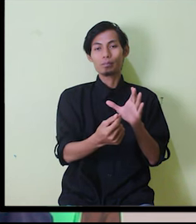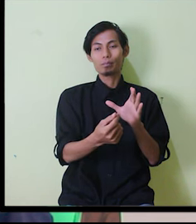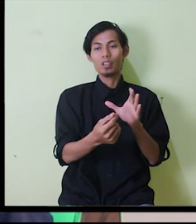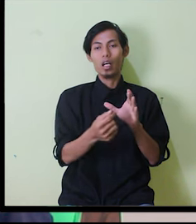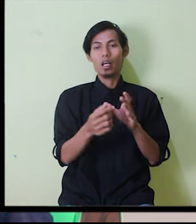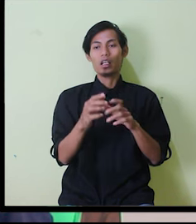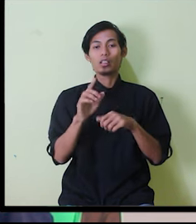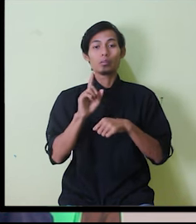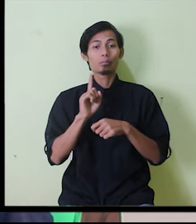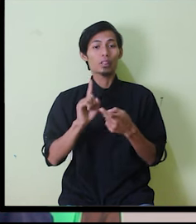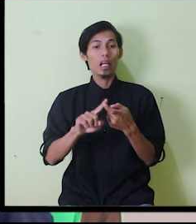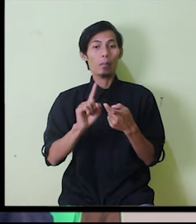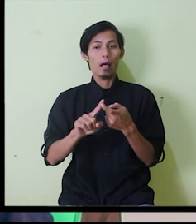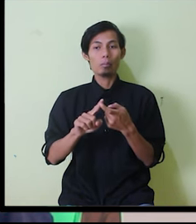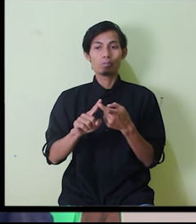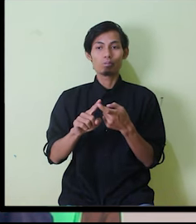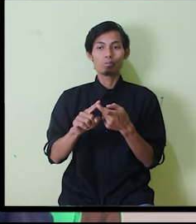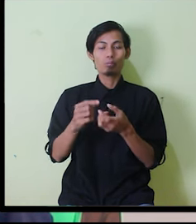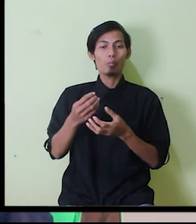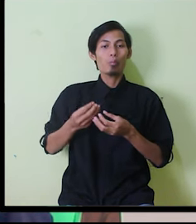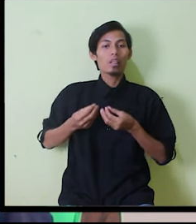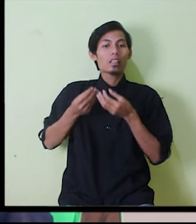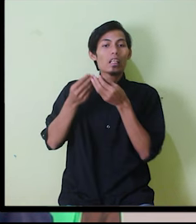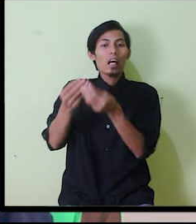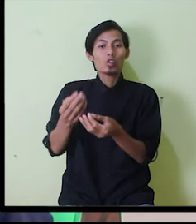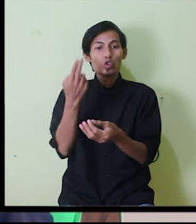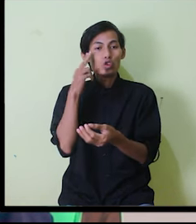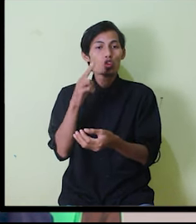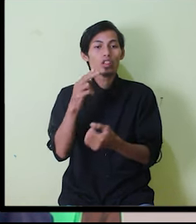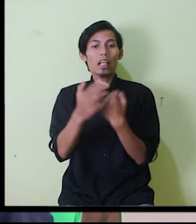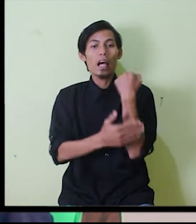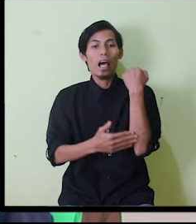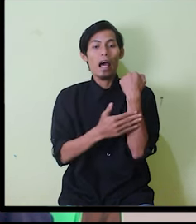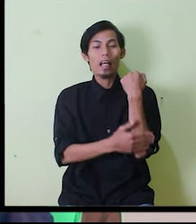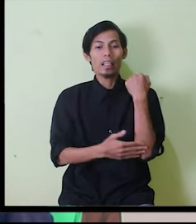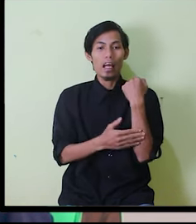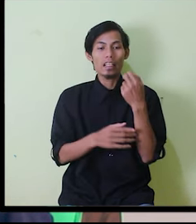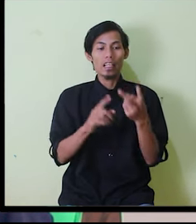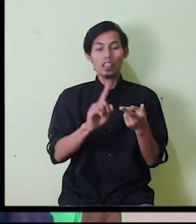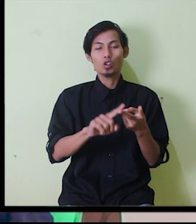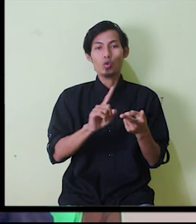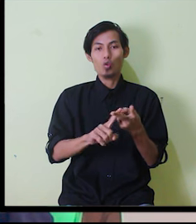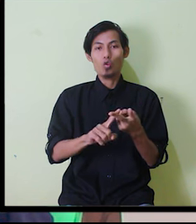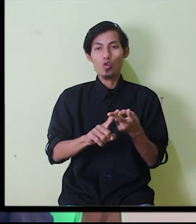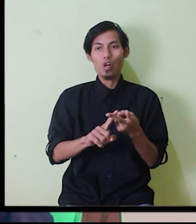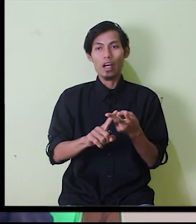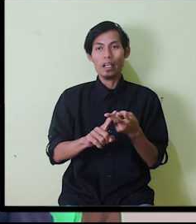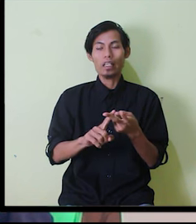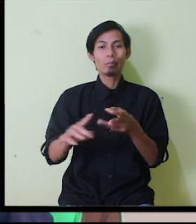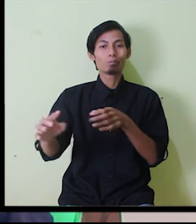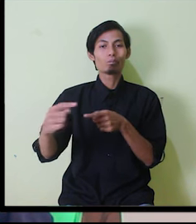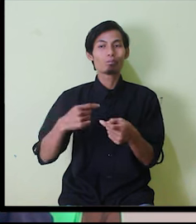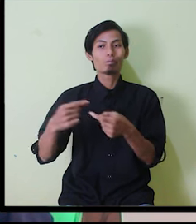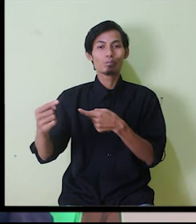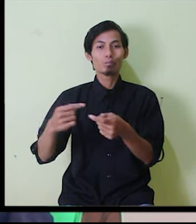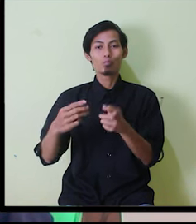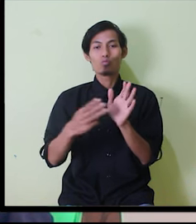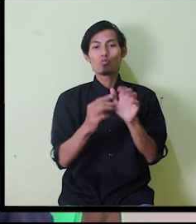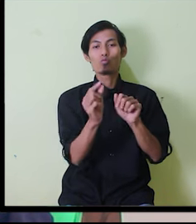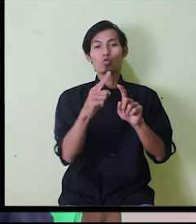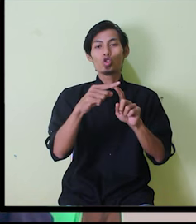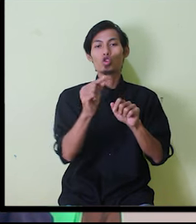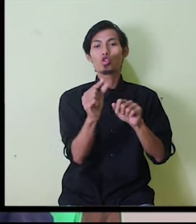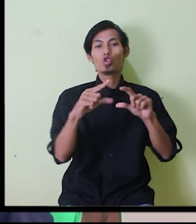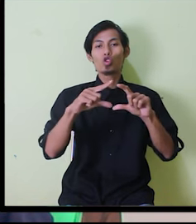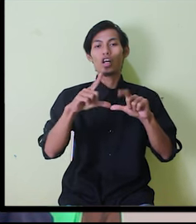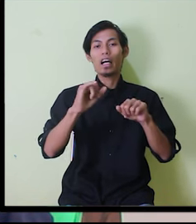berkontribusi pada negara yang kedua juga simbiosis mutualisme lah jadi teman-teman juga meskipun tadi yang disampaikan